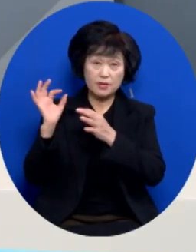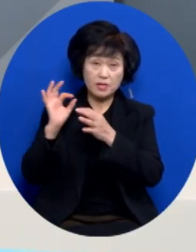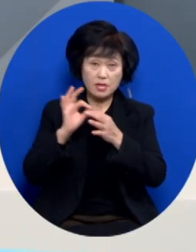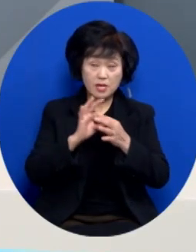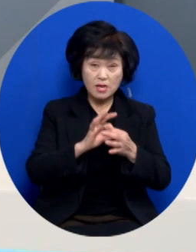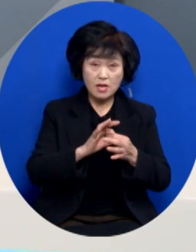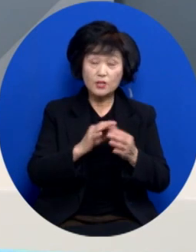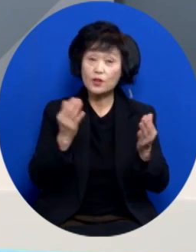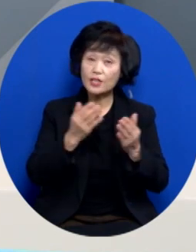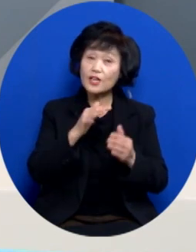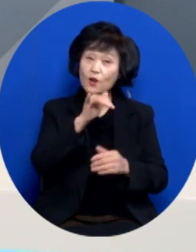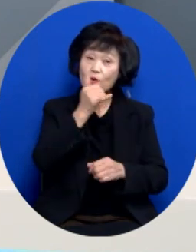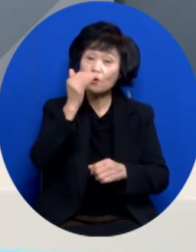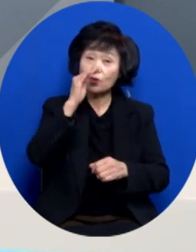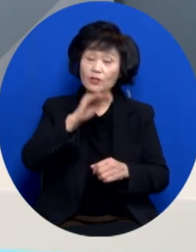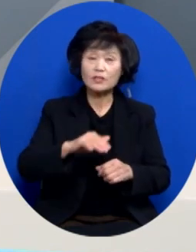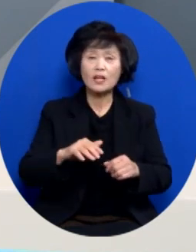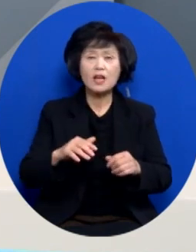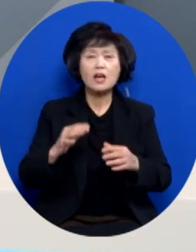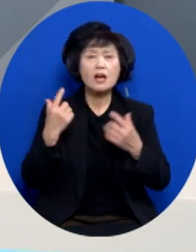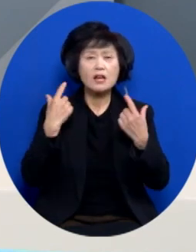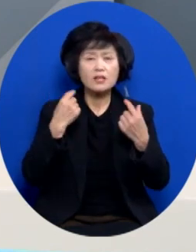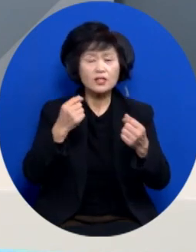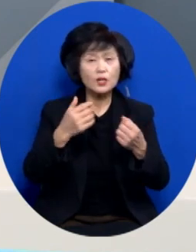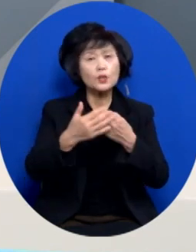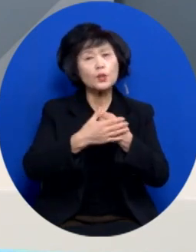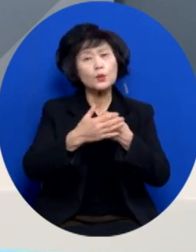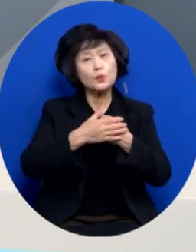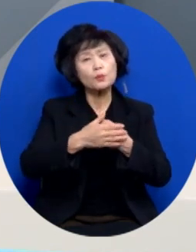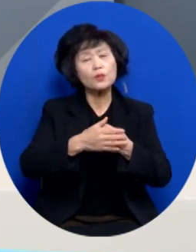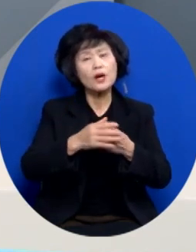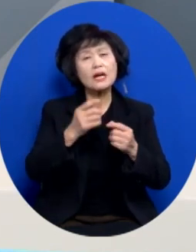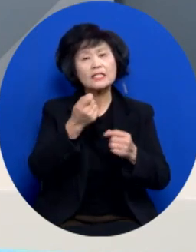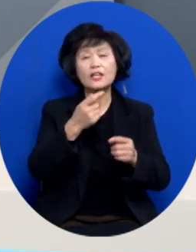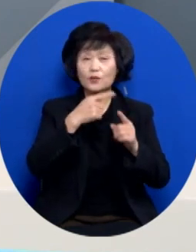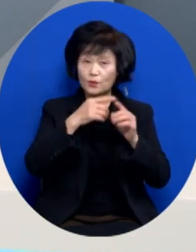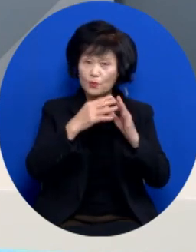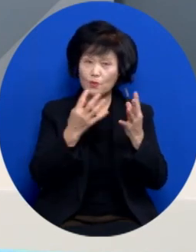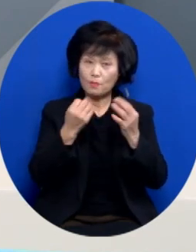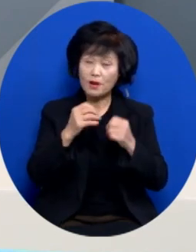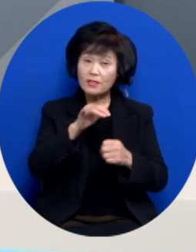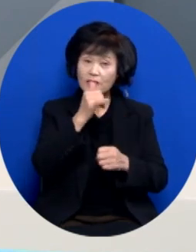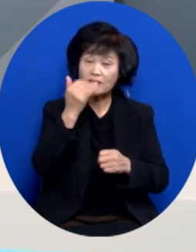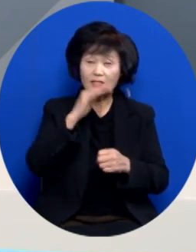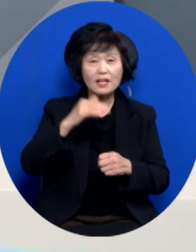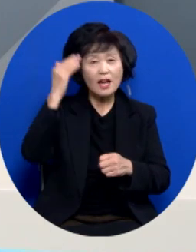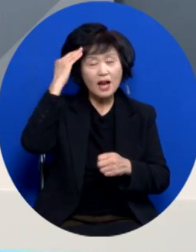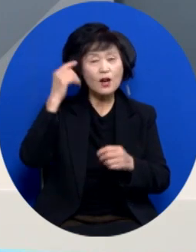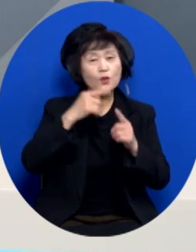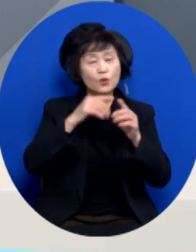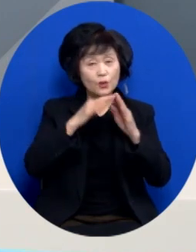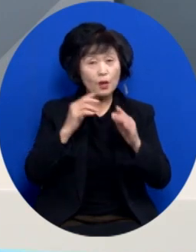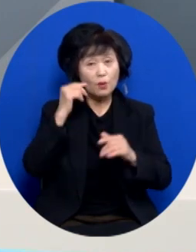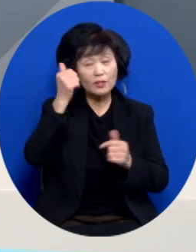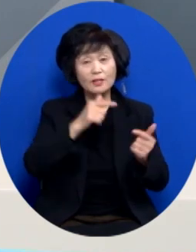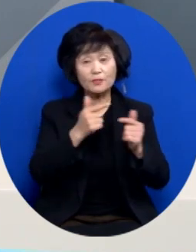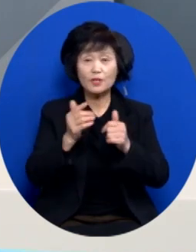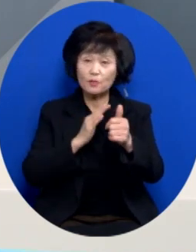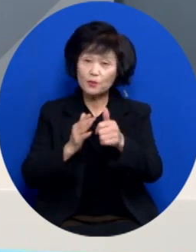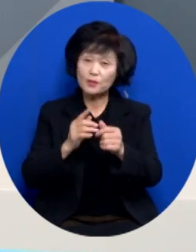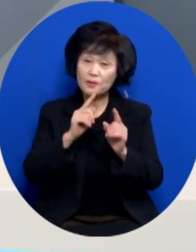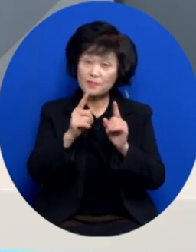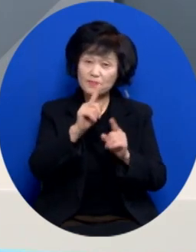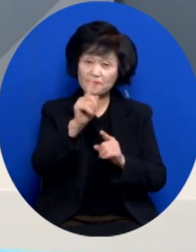아직도 여전히 도움을 필요로 하는 작은 교회들이 많습니다. 한국교회와 또 목회자들에게 당부의 한 말씀 부탁드립니다.